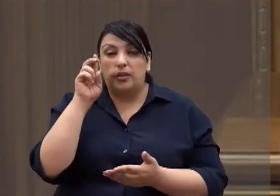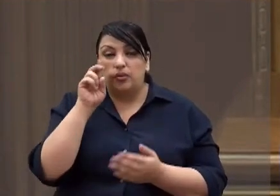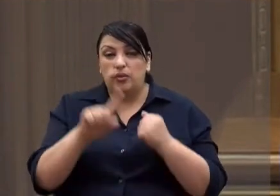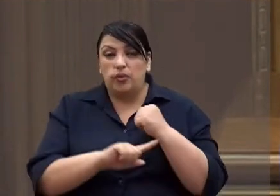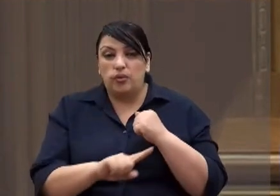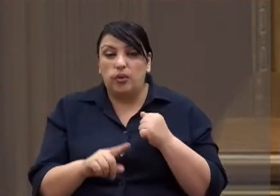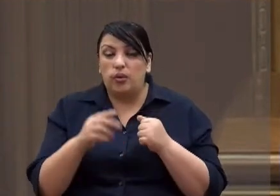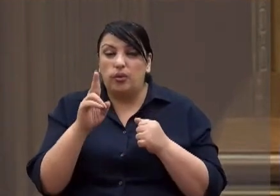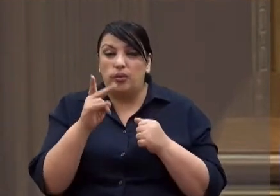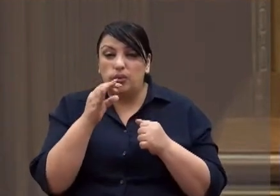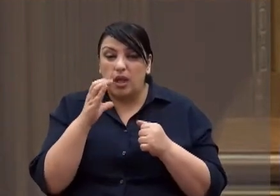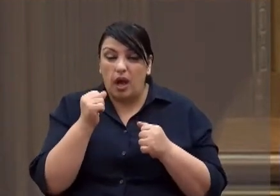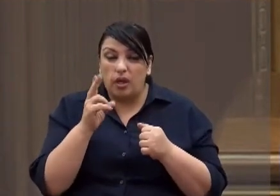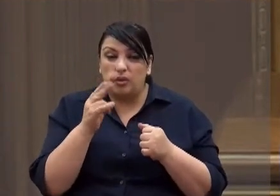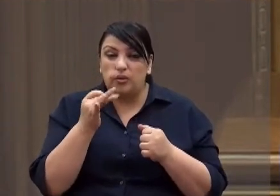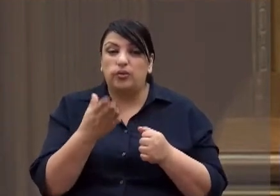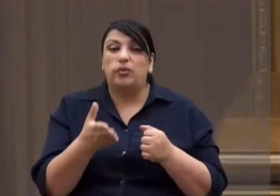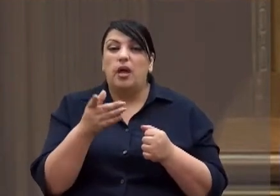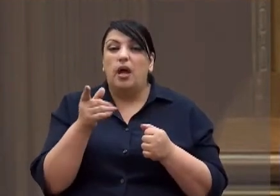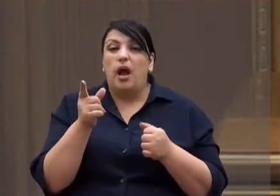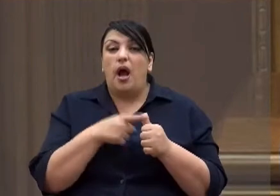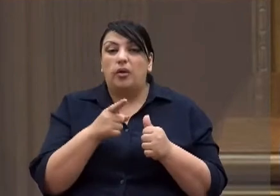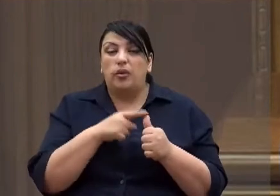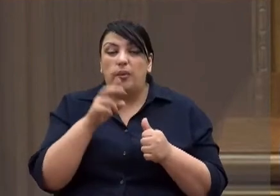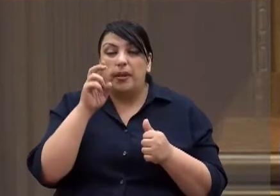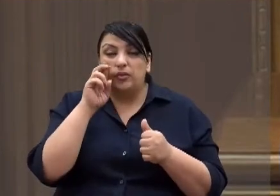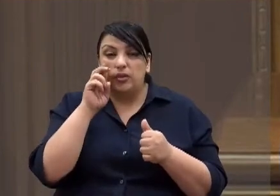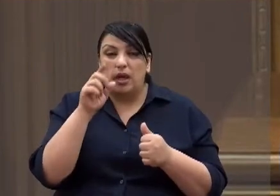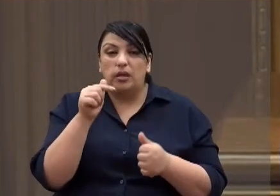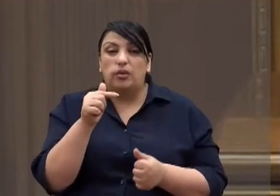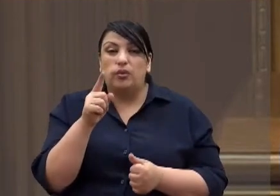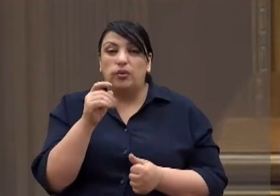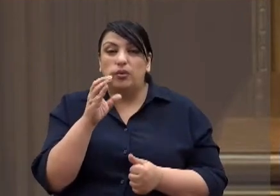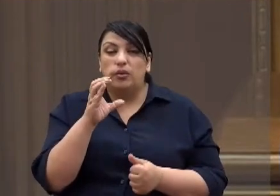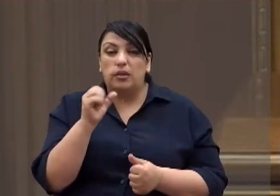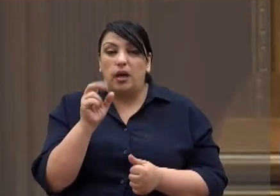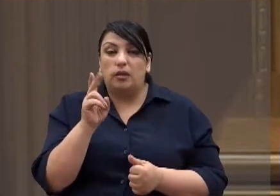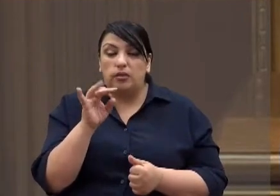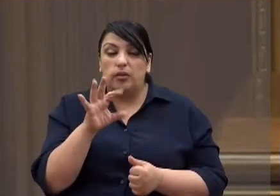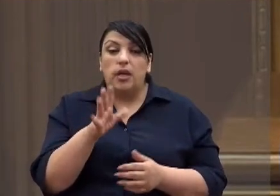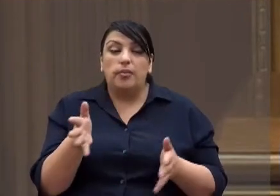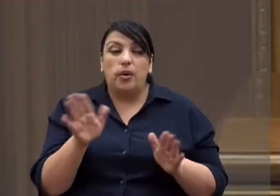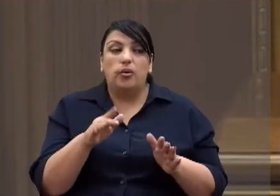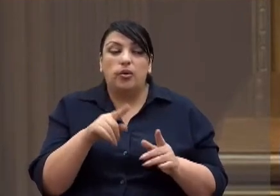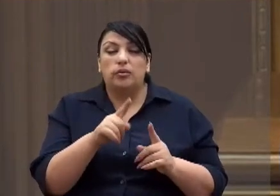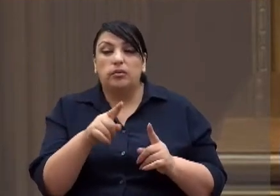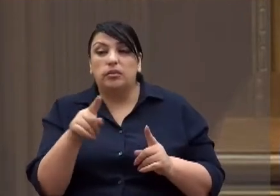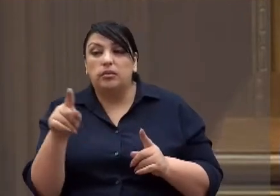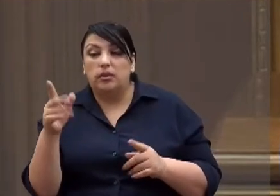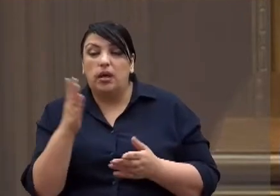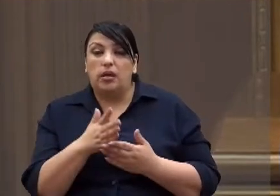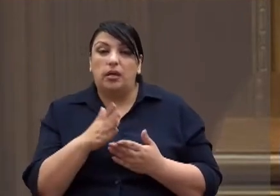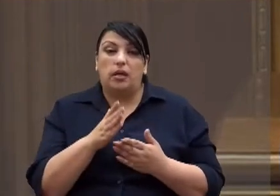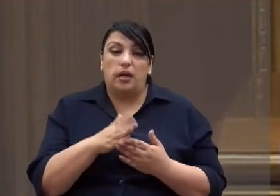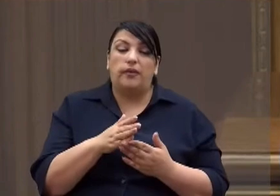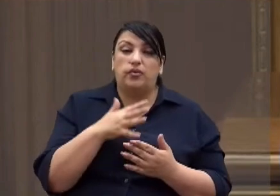կուսակցությանը, Հանուն Հանրապետություն կուսակցությանը, Հայաստանի եվրոպական կուսակցությանը, մնացածին կներեք, եթե բոլորին